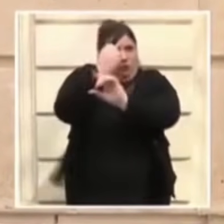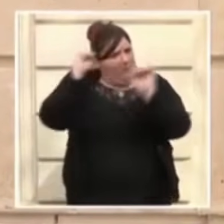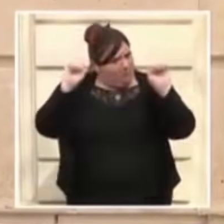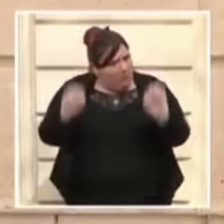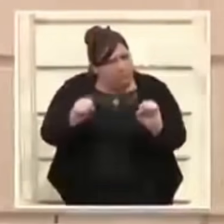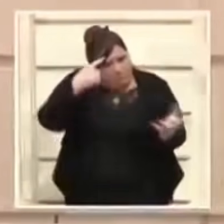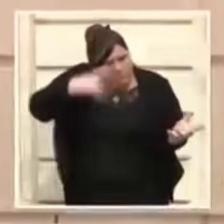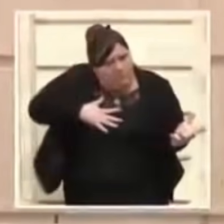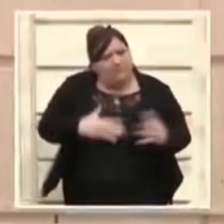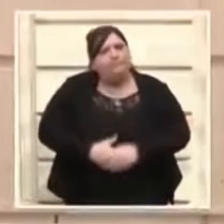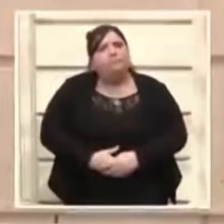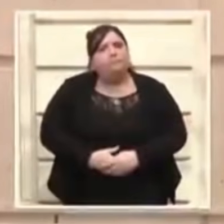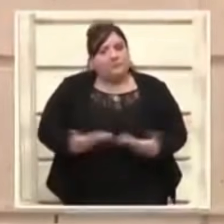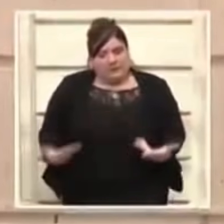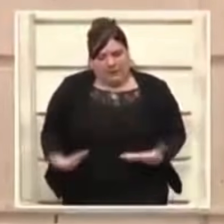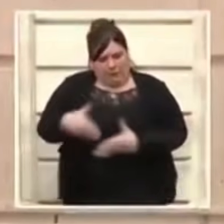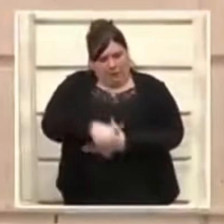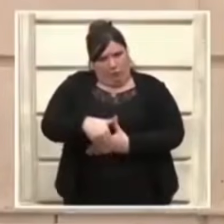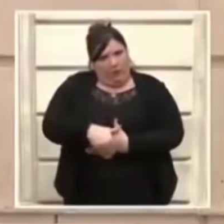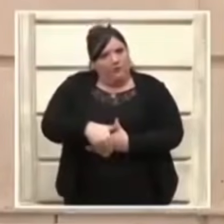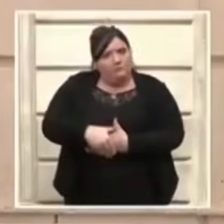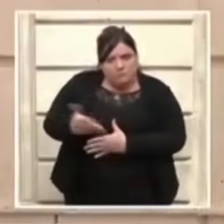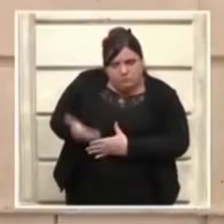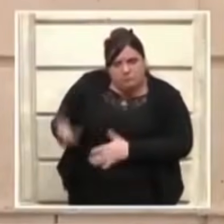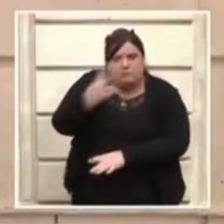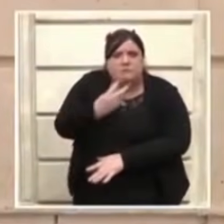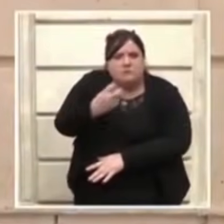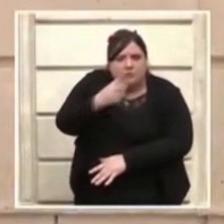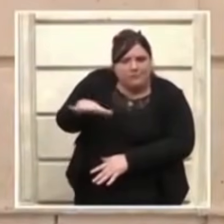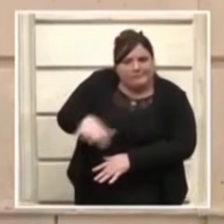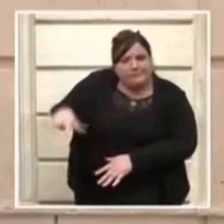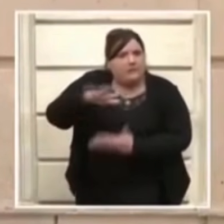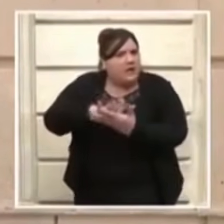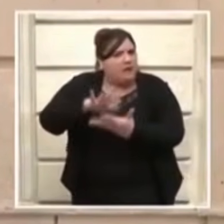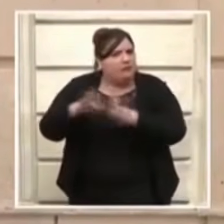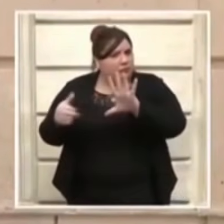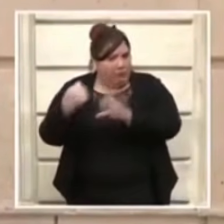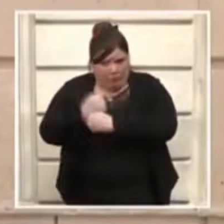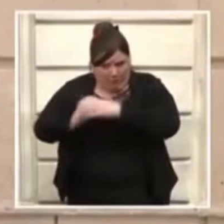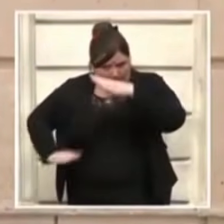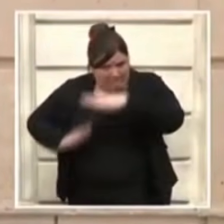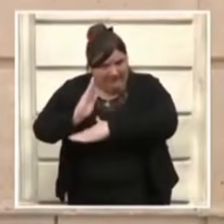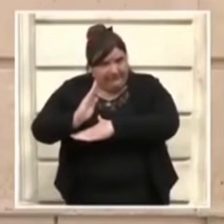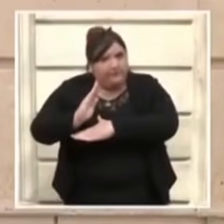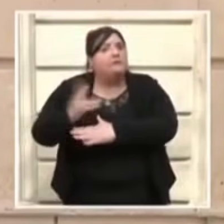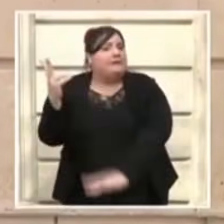Ce soir, 60% de nos concitoyens ayant plus de 60 ans auront